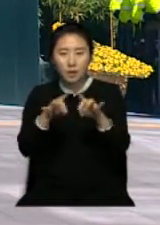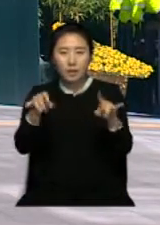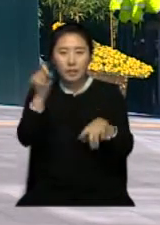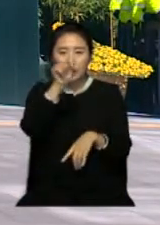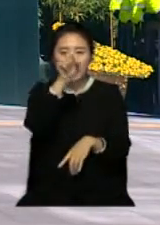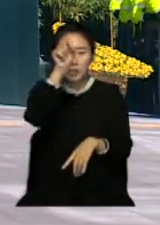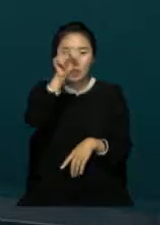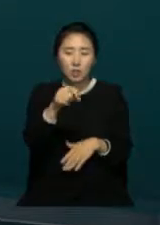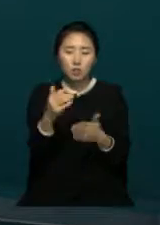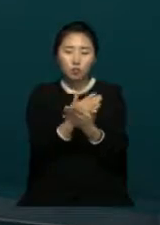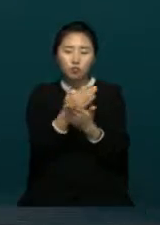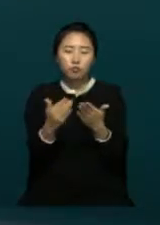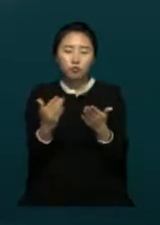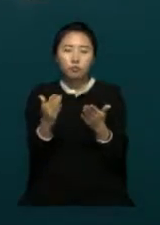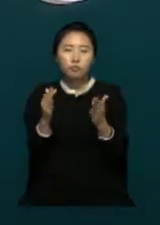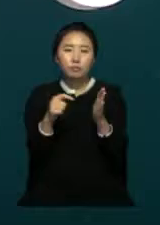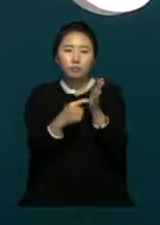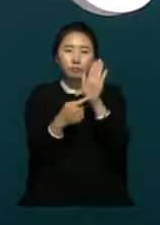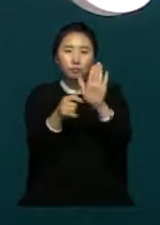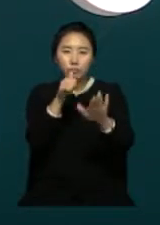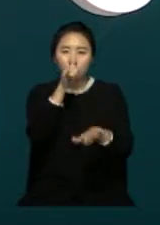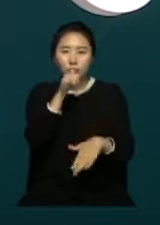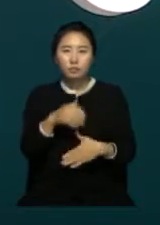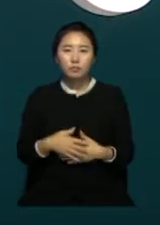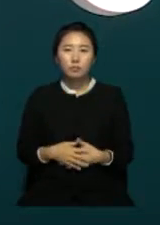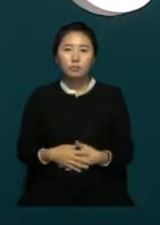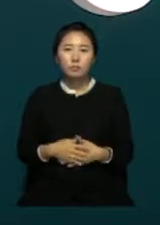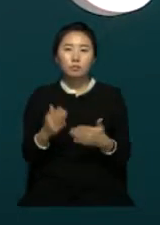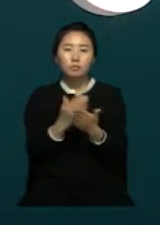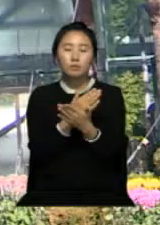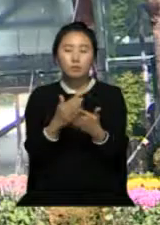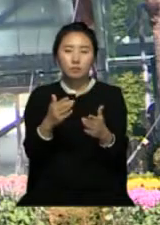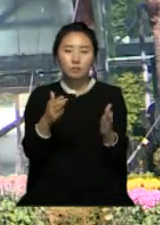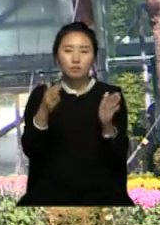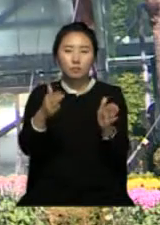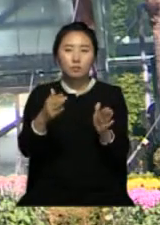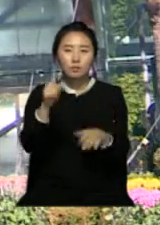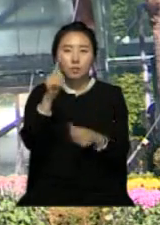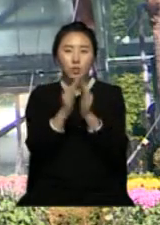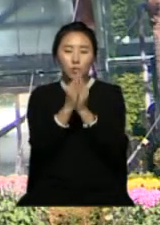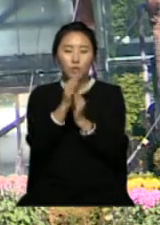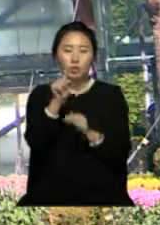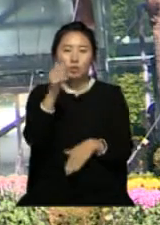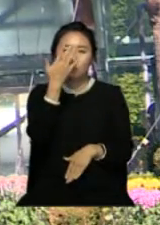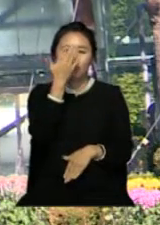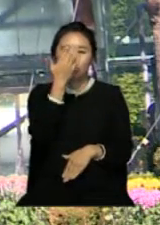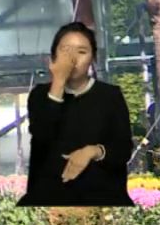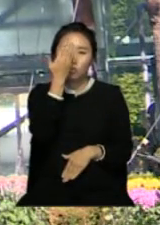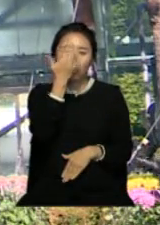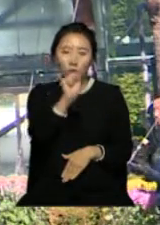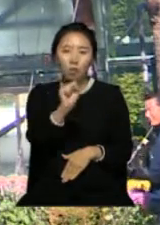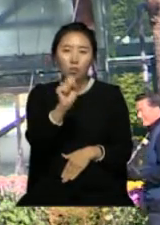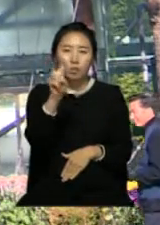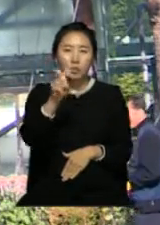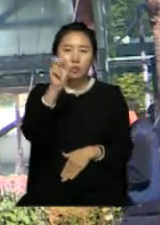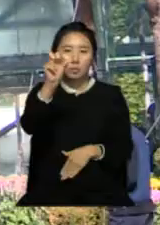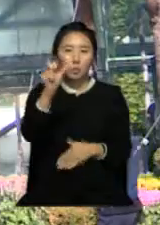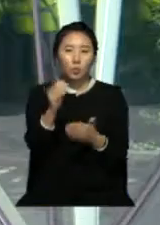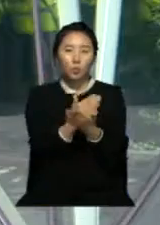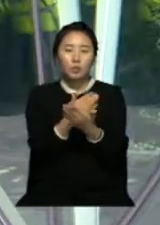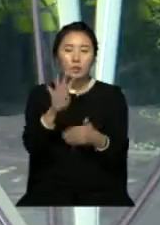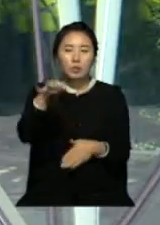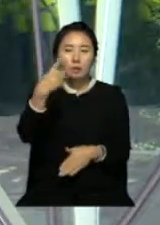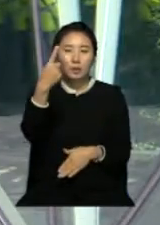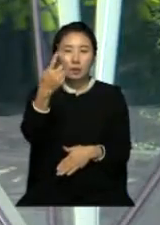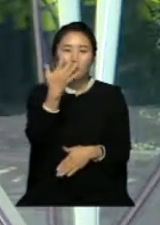자치구에 균등 배분 된다고 밝혔습니다 균등 배분 대상 액수는 1조 19억원 으로 25개 자치구에 400